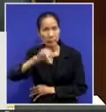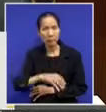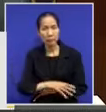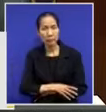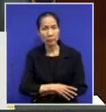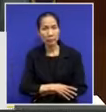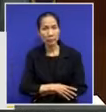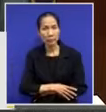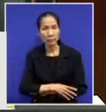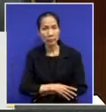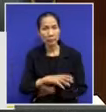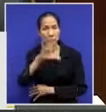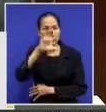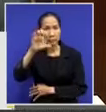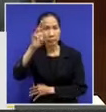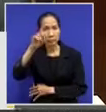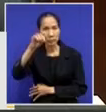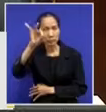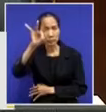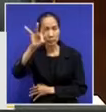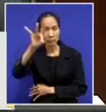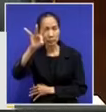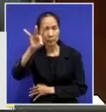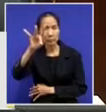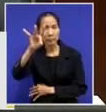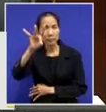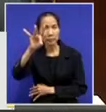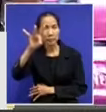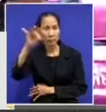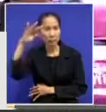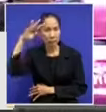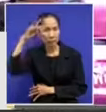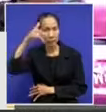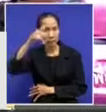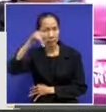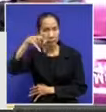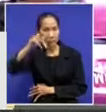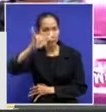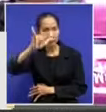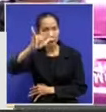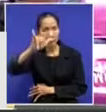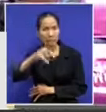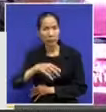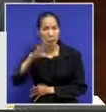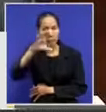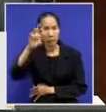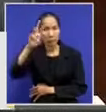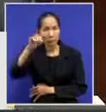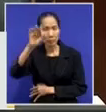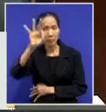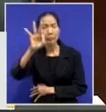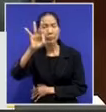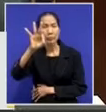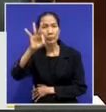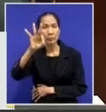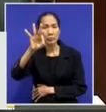ครับ 568นายสมเกียรติสรรำ พลเอกประยุทธ์จันโอชาครับ 569นาย